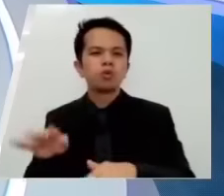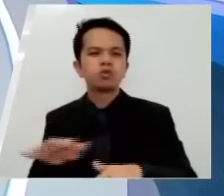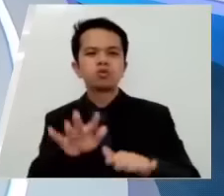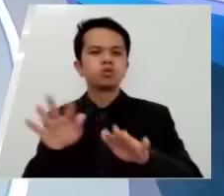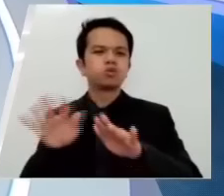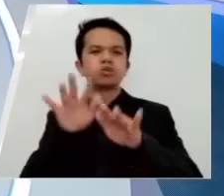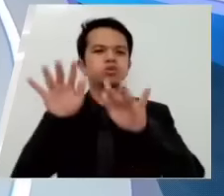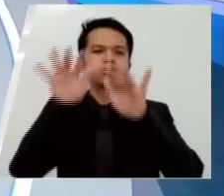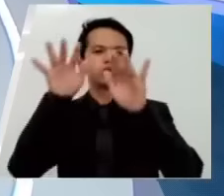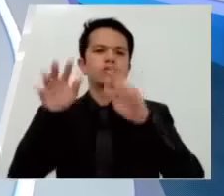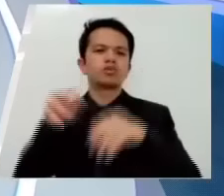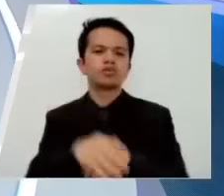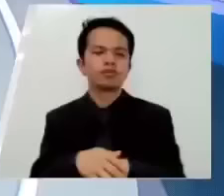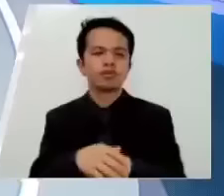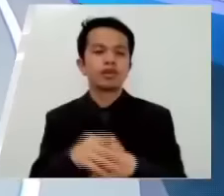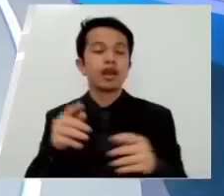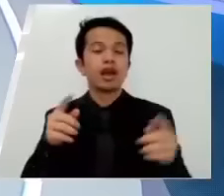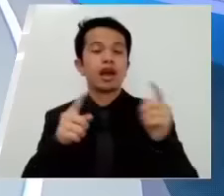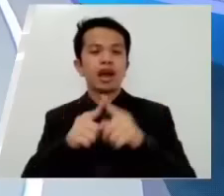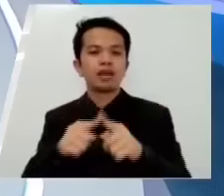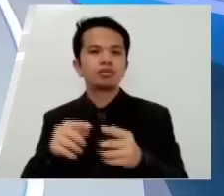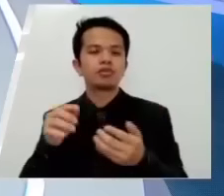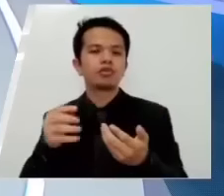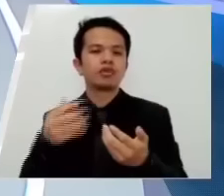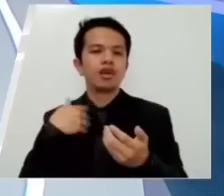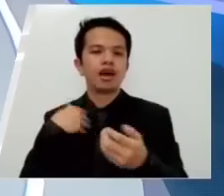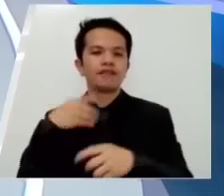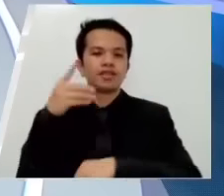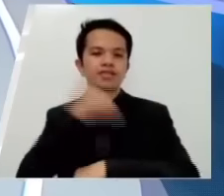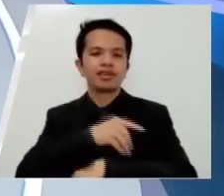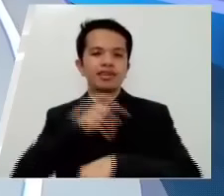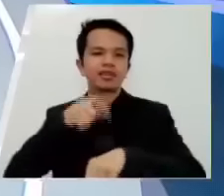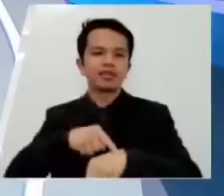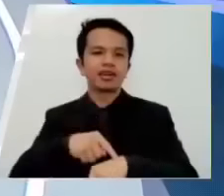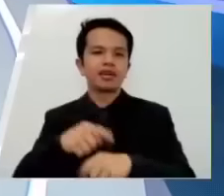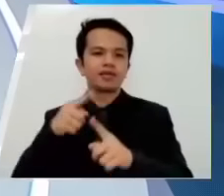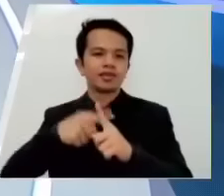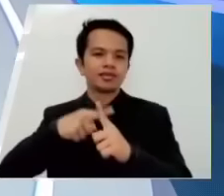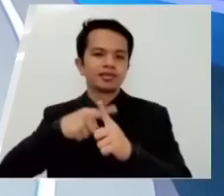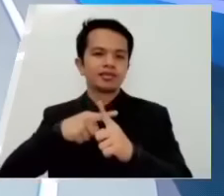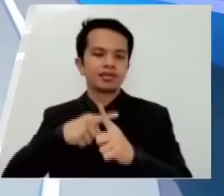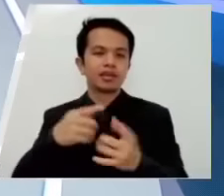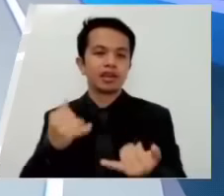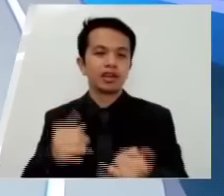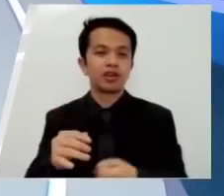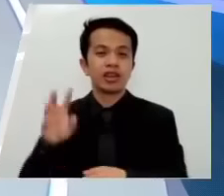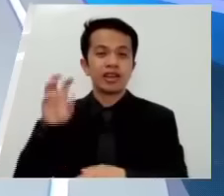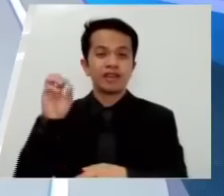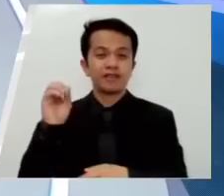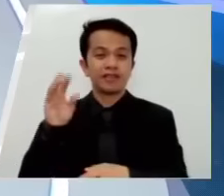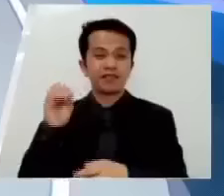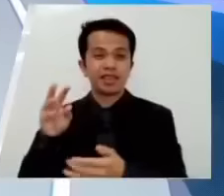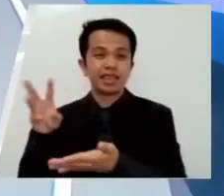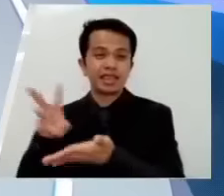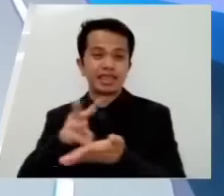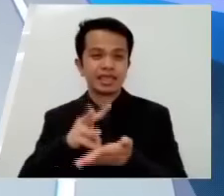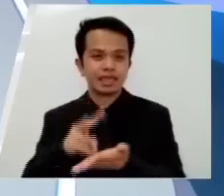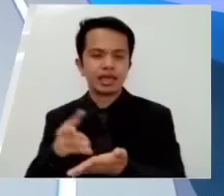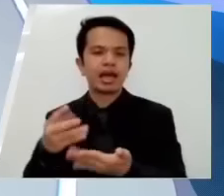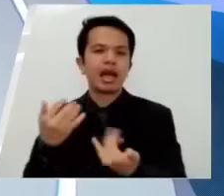sa maximum daytime temperature. Kanina, 15 lugar ang nagtala ng danger level na heat